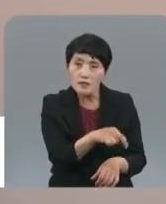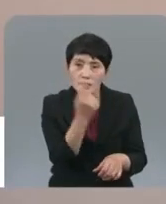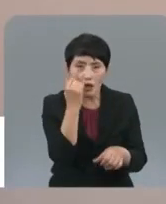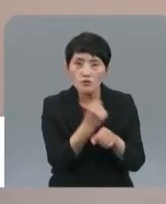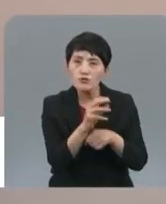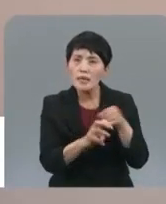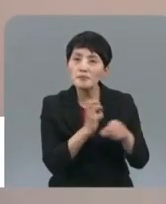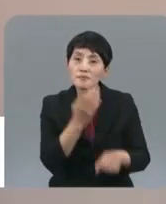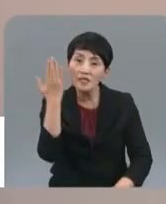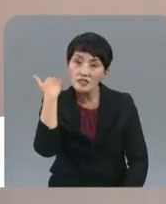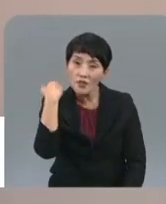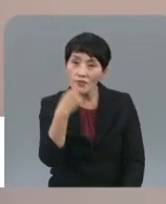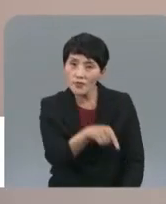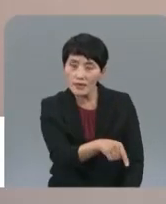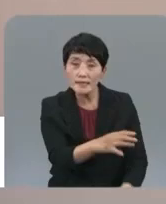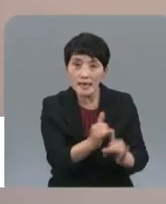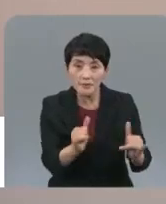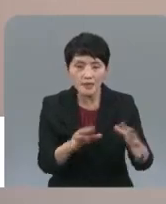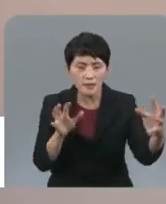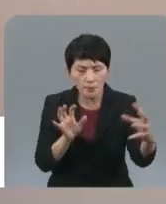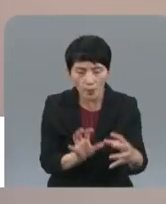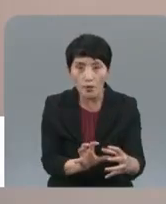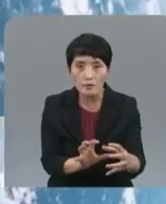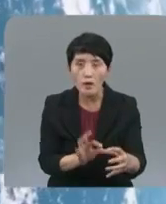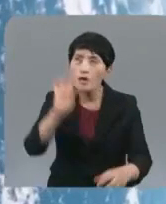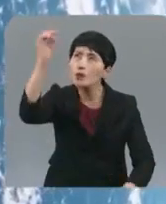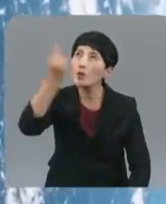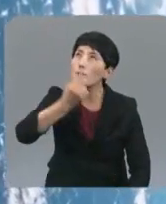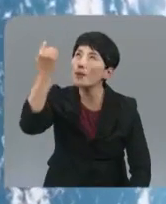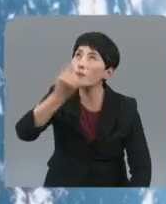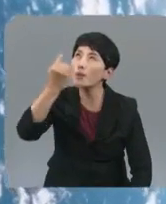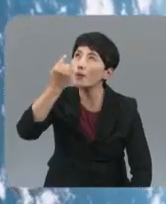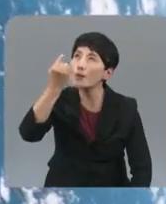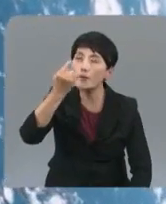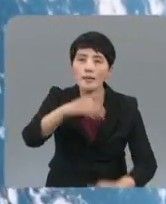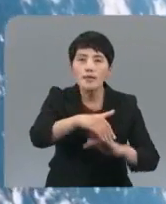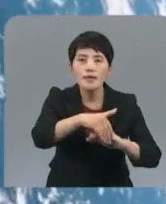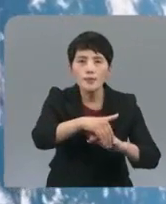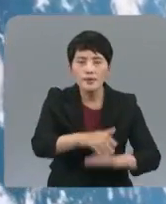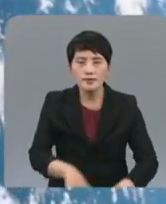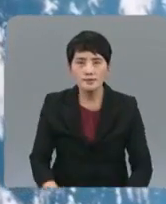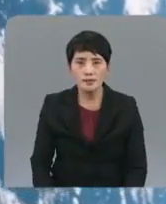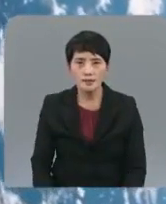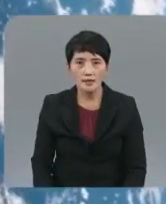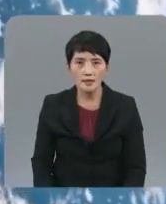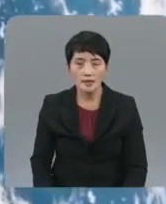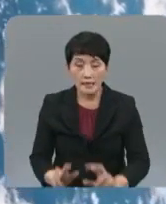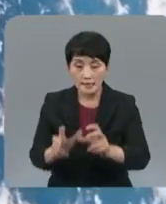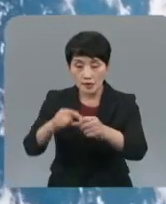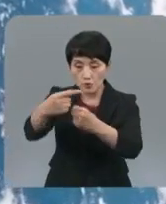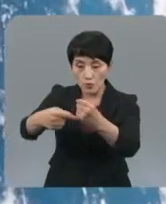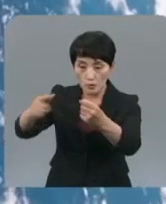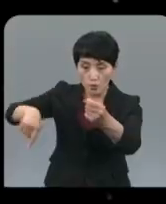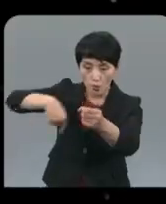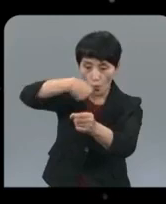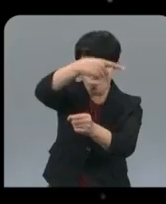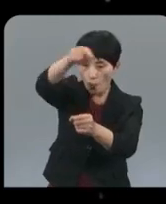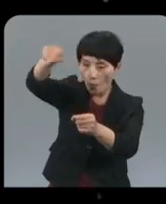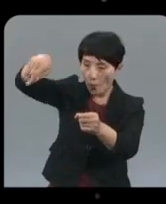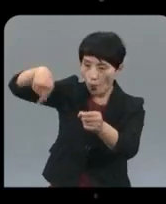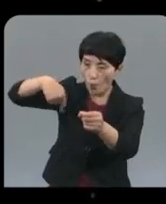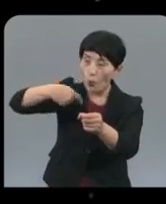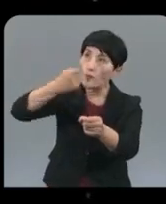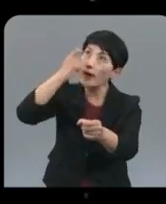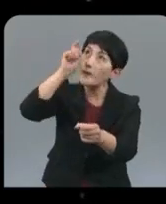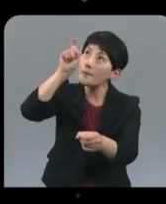Quỹ đạo trái đất ở độ cao 1300 km để u TB có thể nghỉ hưu thật sự các nhà nghiên cứu Hàn Quốc chuẩn bị cho dự án thu hồi vệ